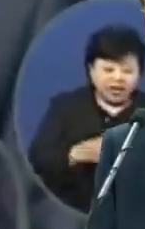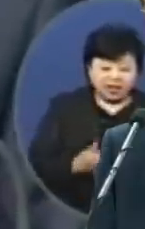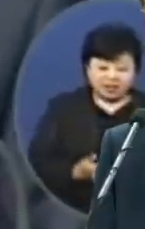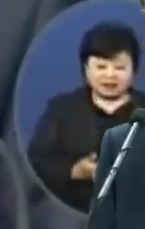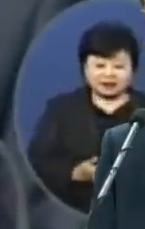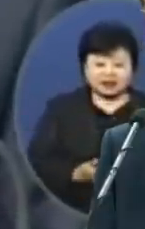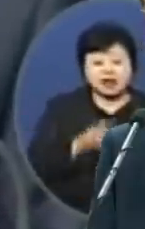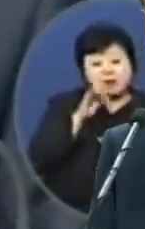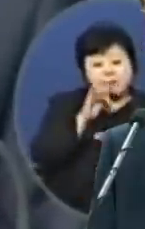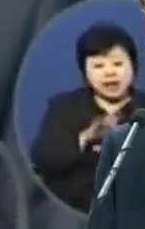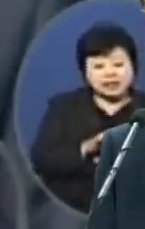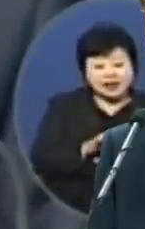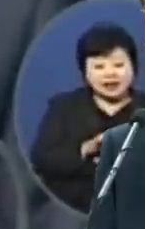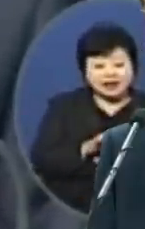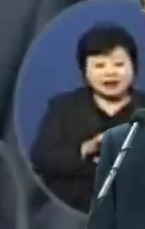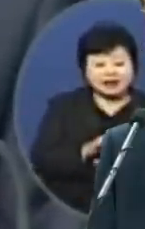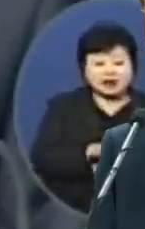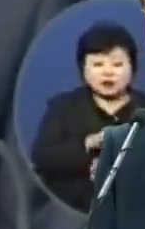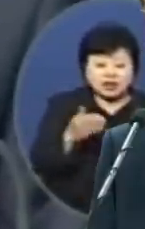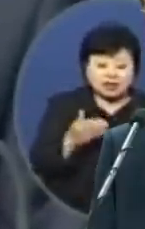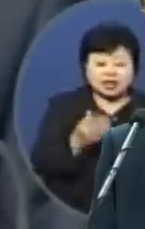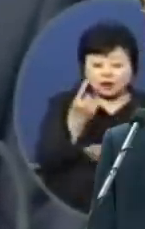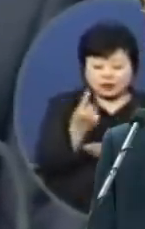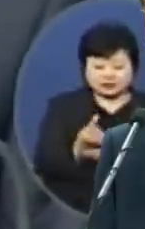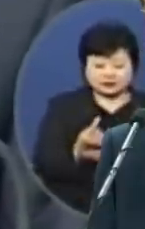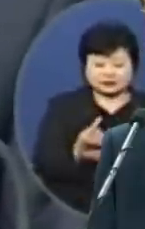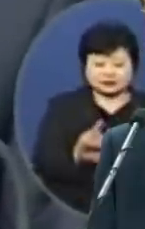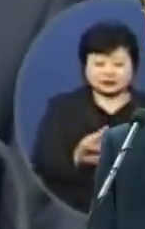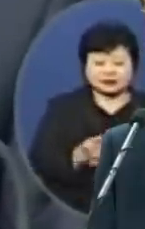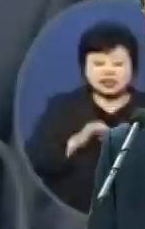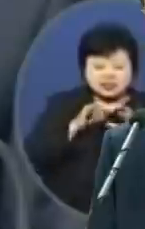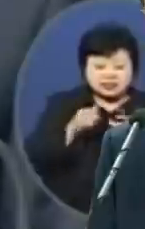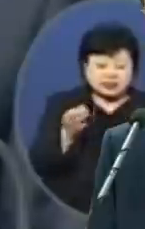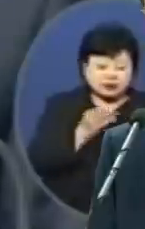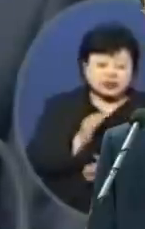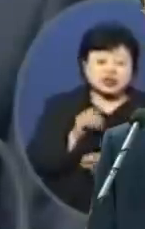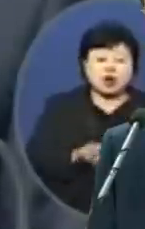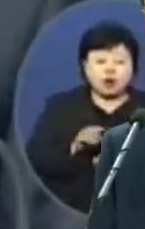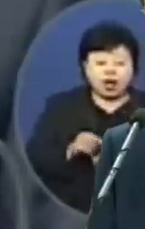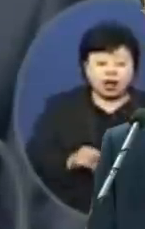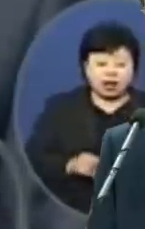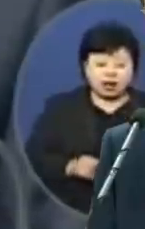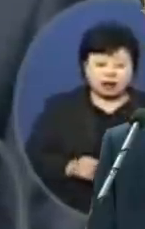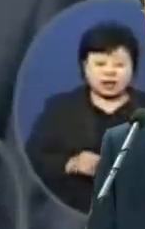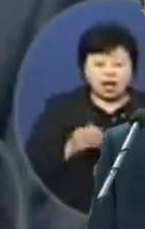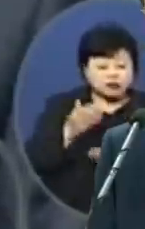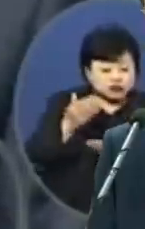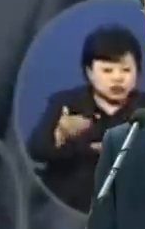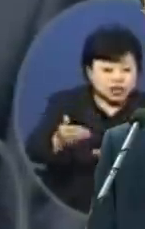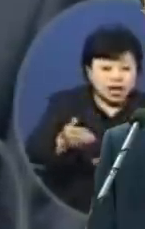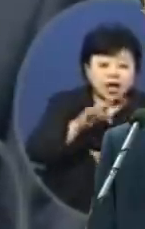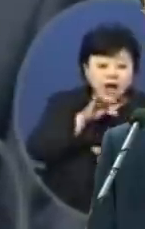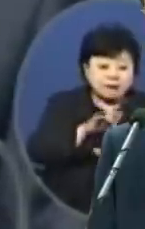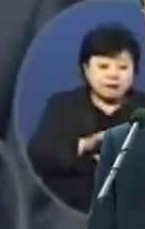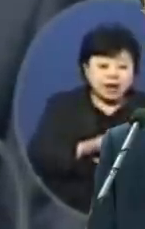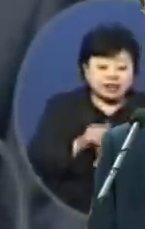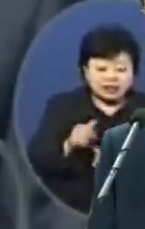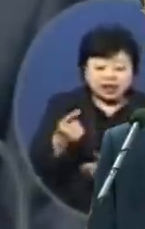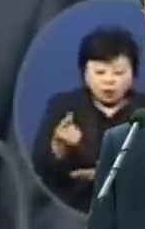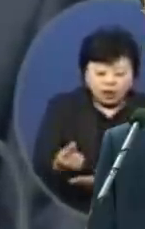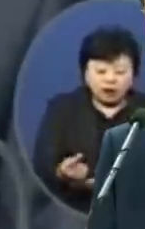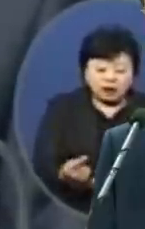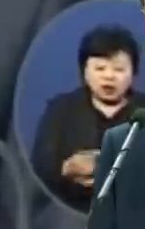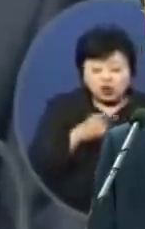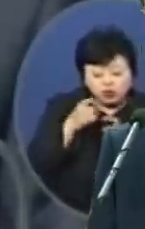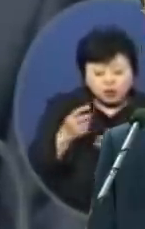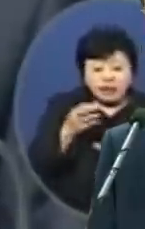오늘날 또 마귀가 우리에게 다가와서 세상 부귀영과 공명을 줄 테이니 마귀에게 따라라고